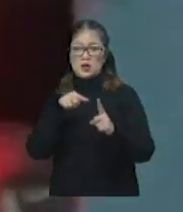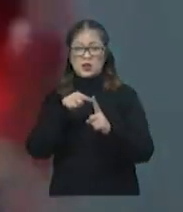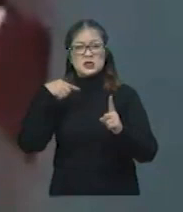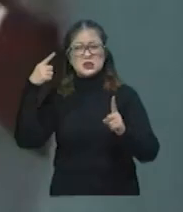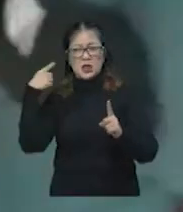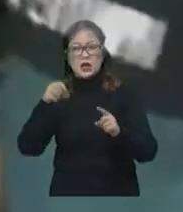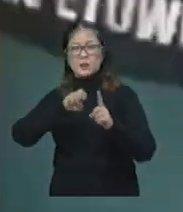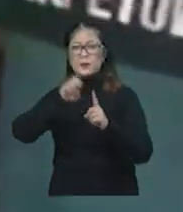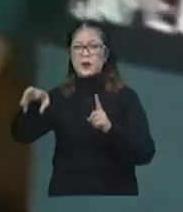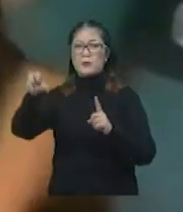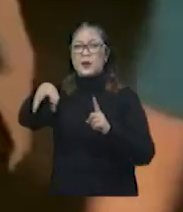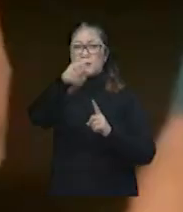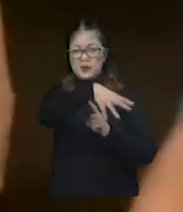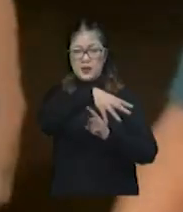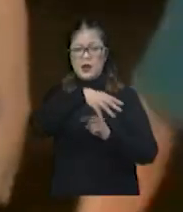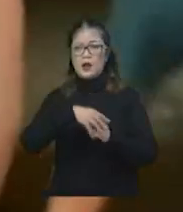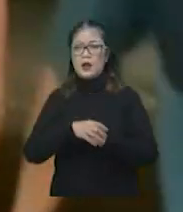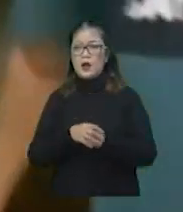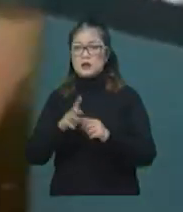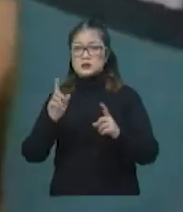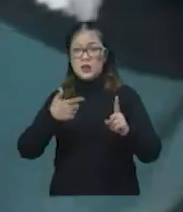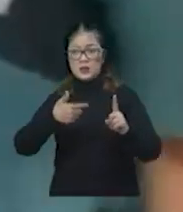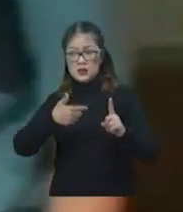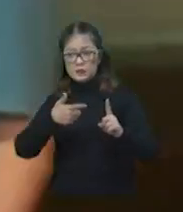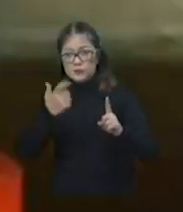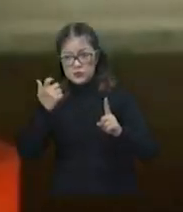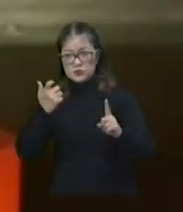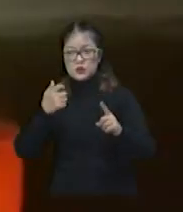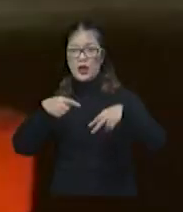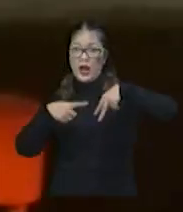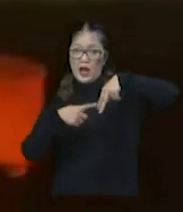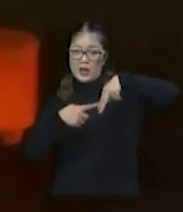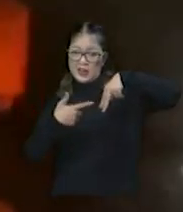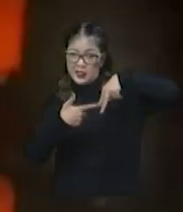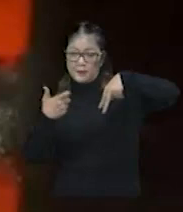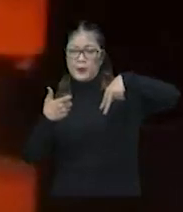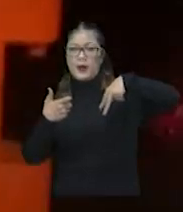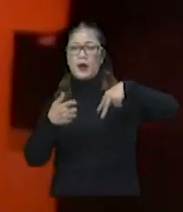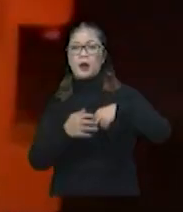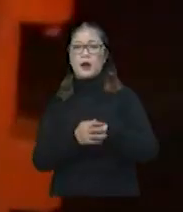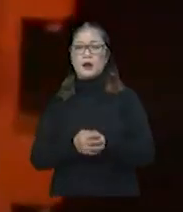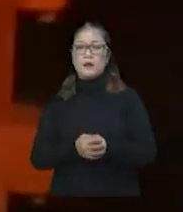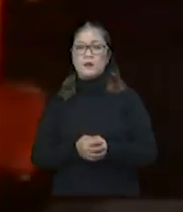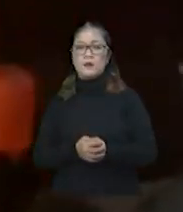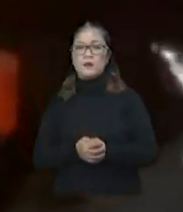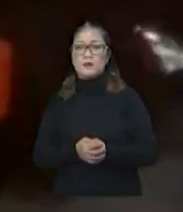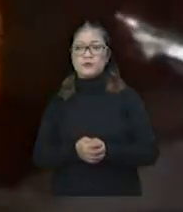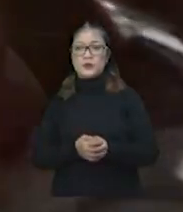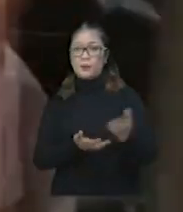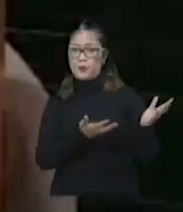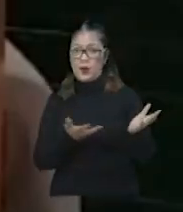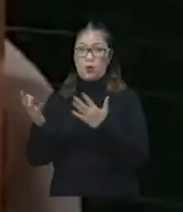melawan, petugas menembak kaki kanan Ical. Usai ditangkap, pria 22 tahun yang berprofesi sebagai Pak Oga ini kemudian digelandang ke Mapolres